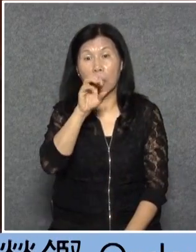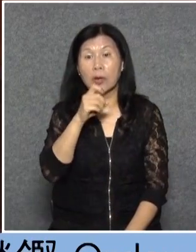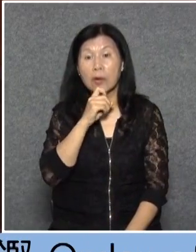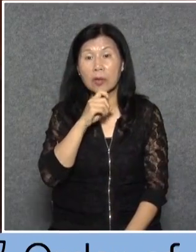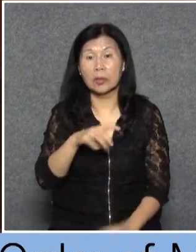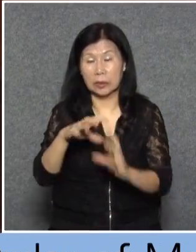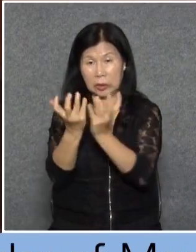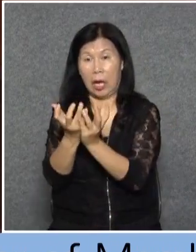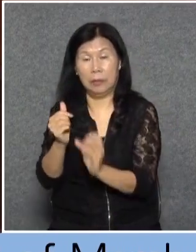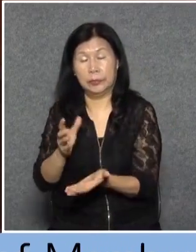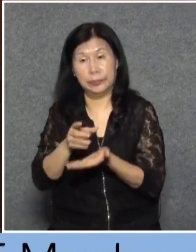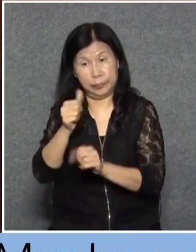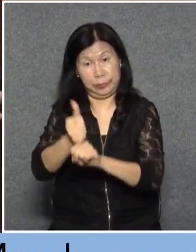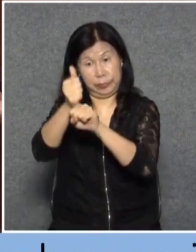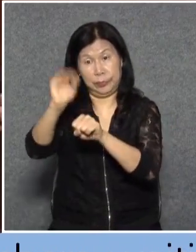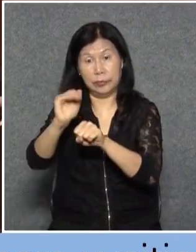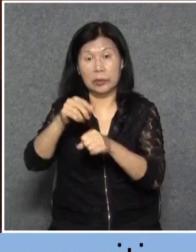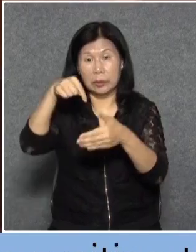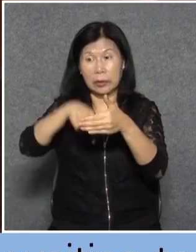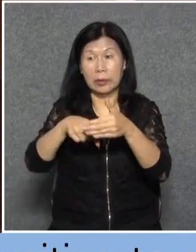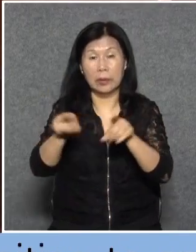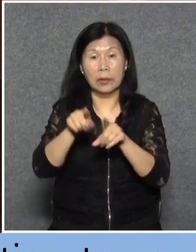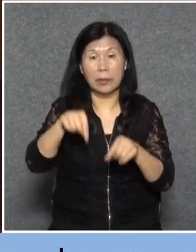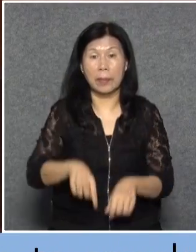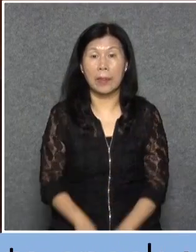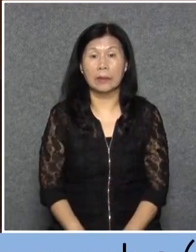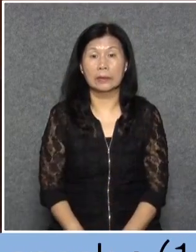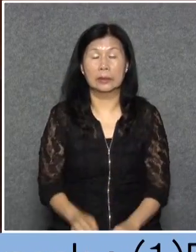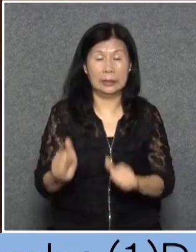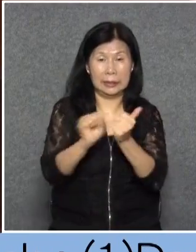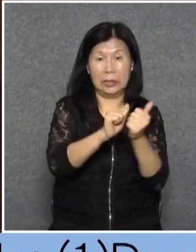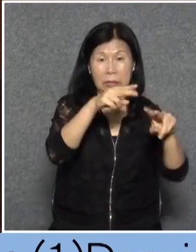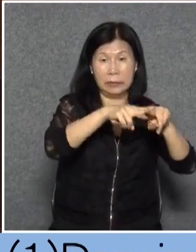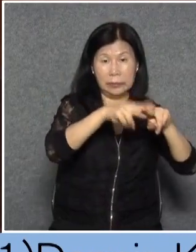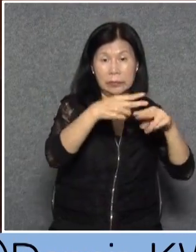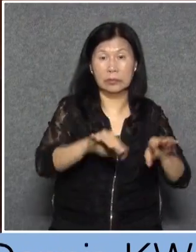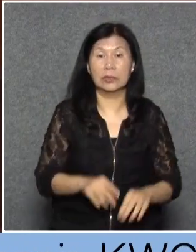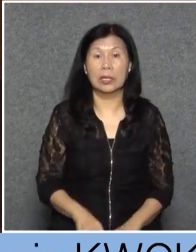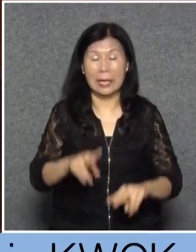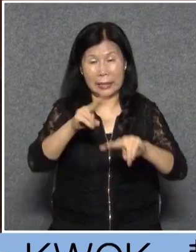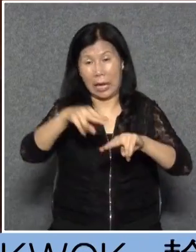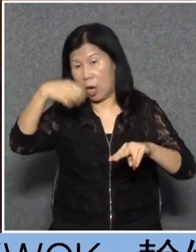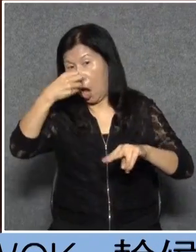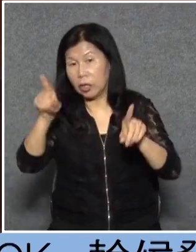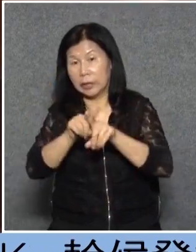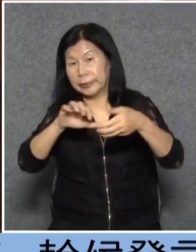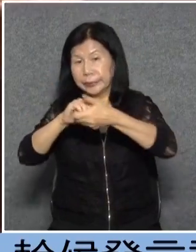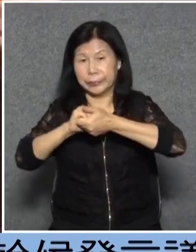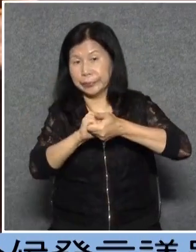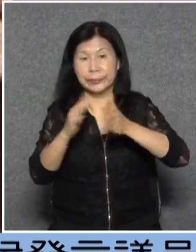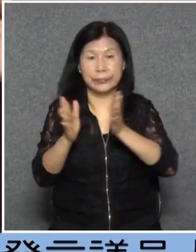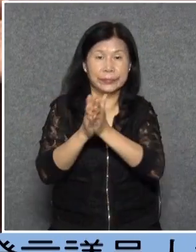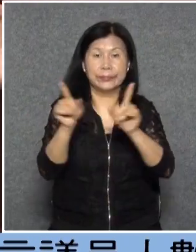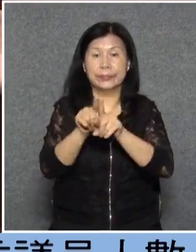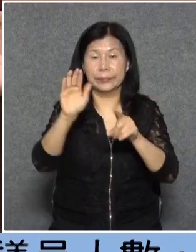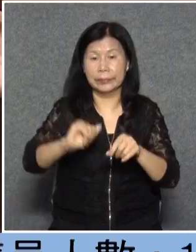支持。背后又是背靠祖国，中港融合，是吧？又是